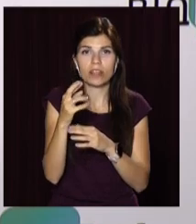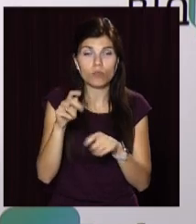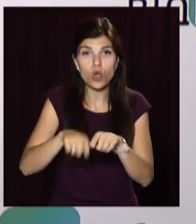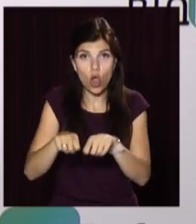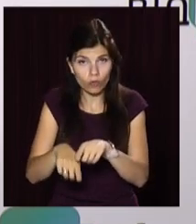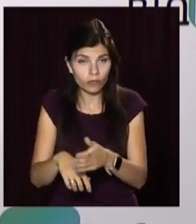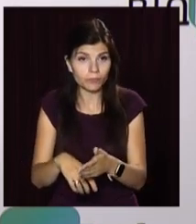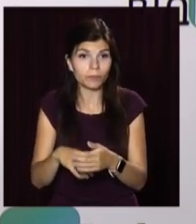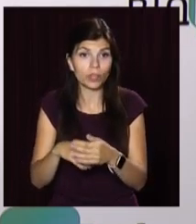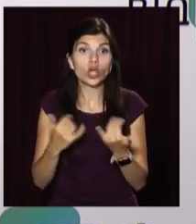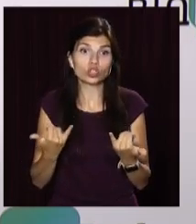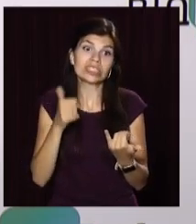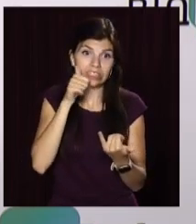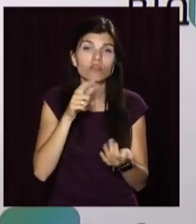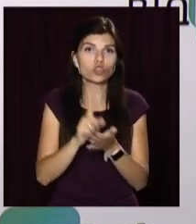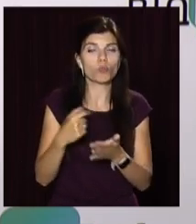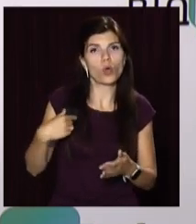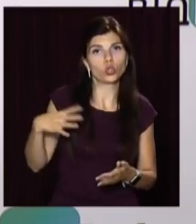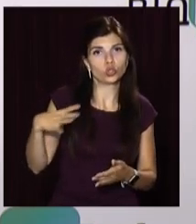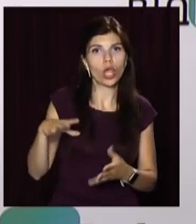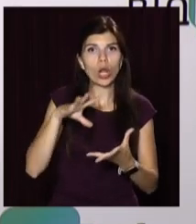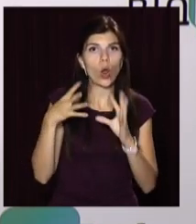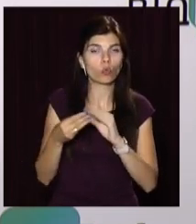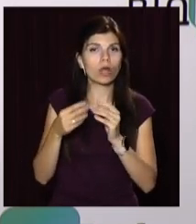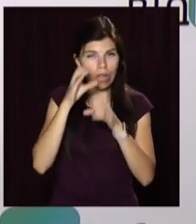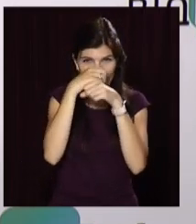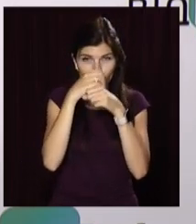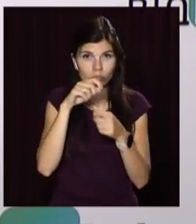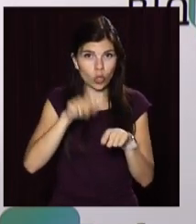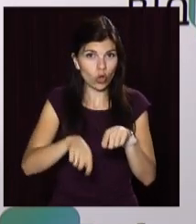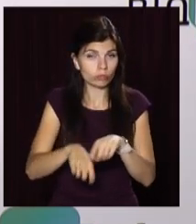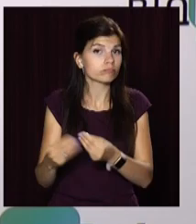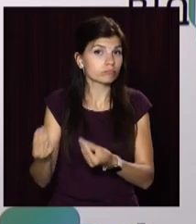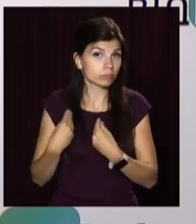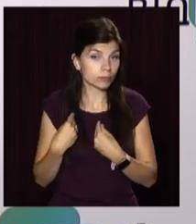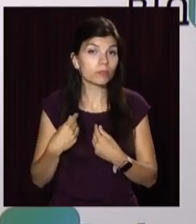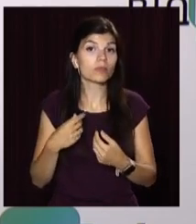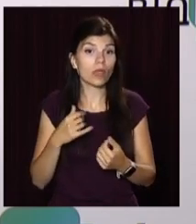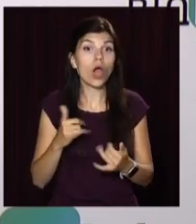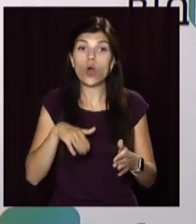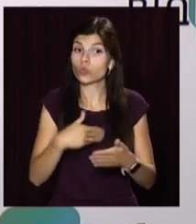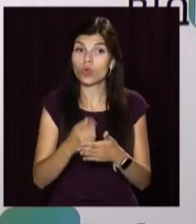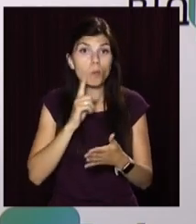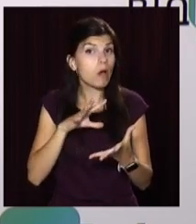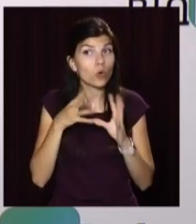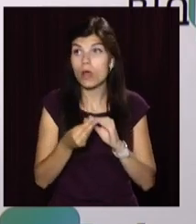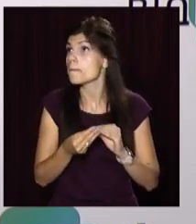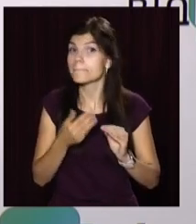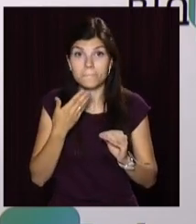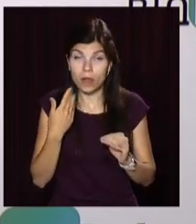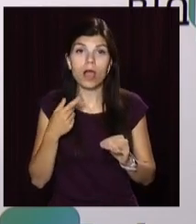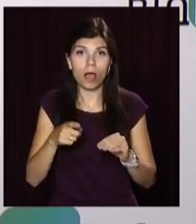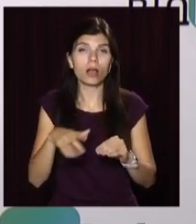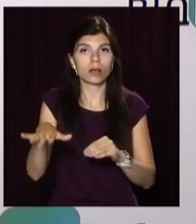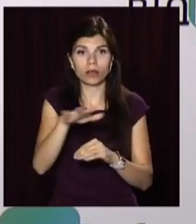от сьогодні-завтра, ми очікуємо результати цих лабораторних досліджень. А досі, поки не буде результатів, на цих